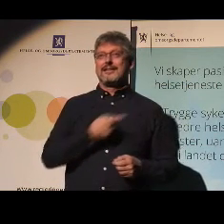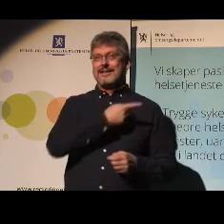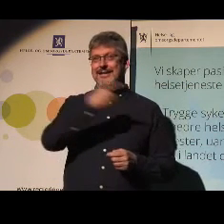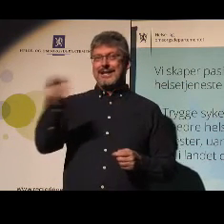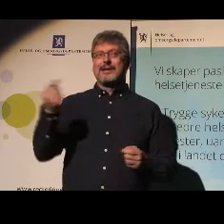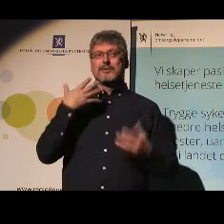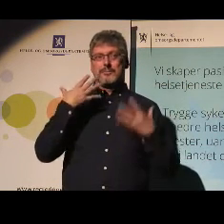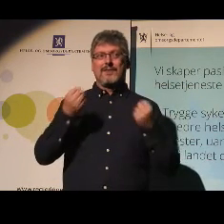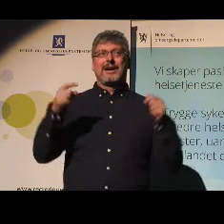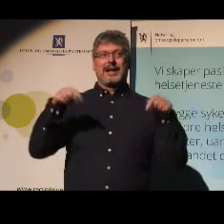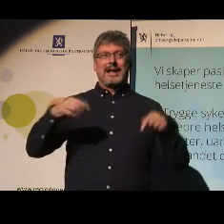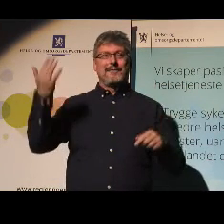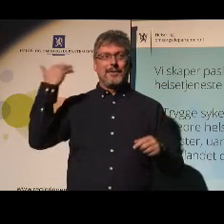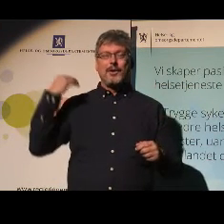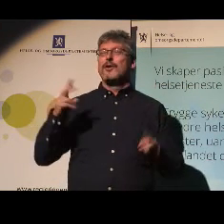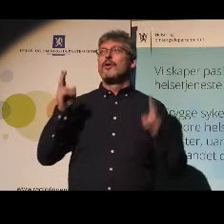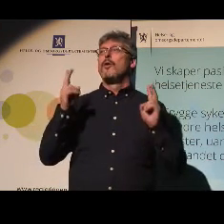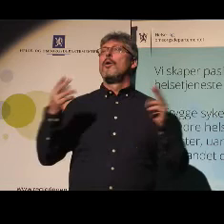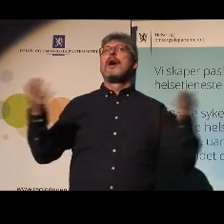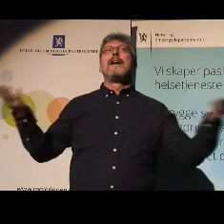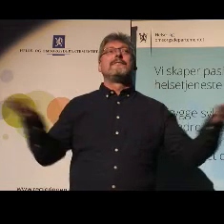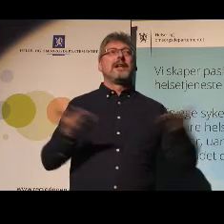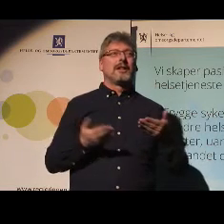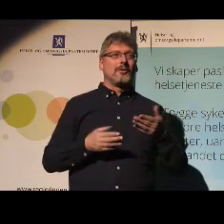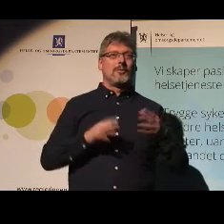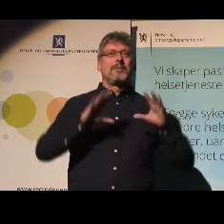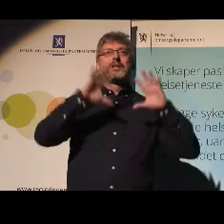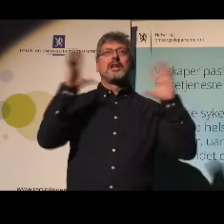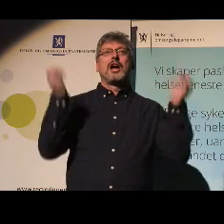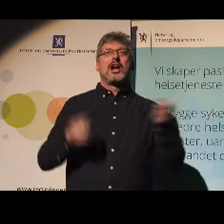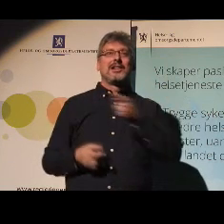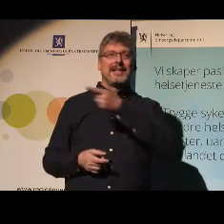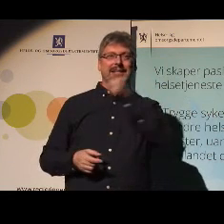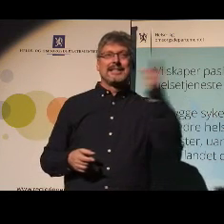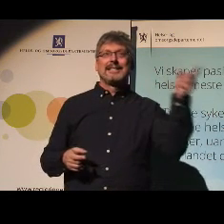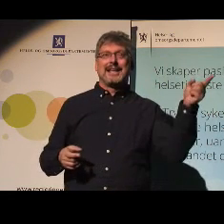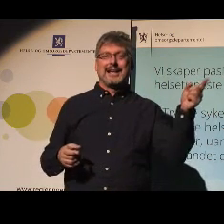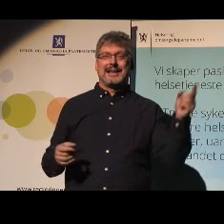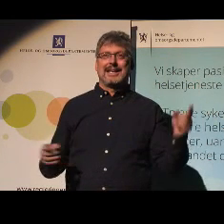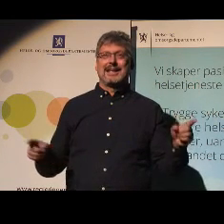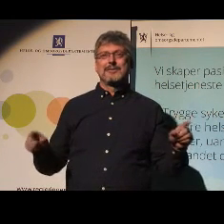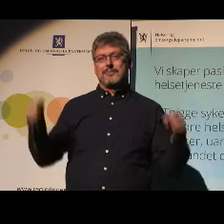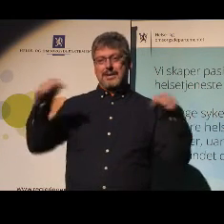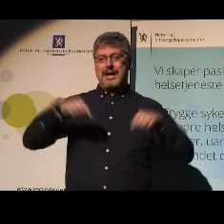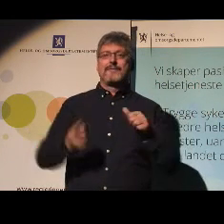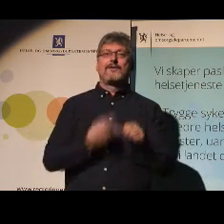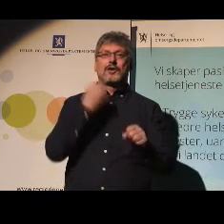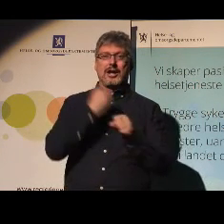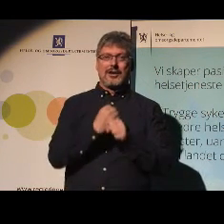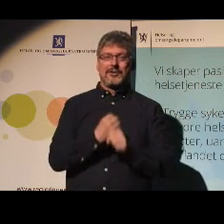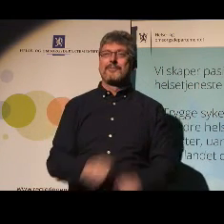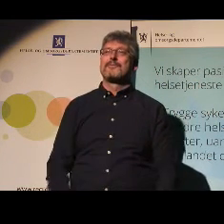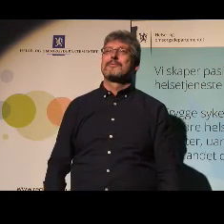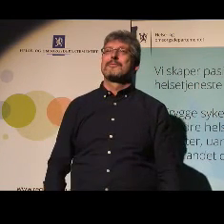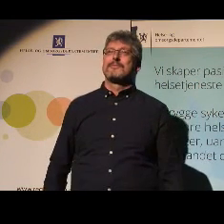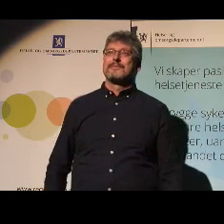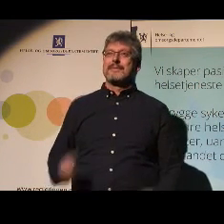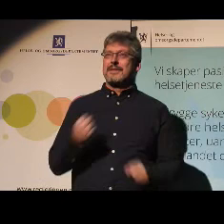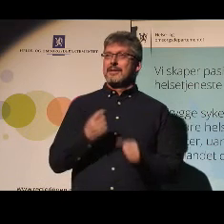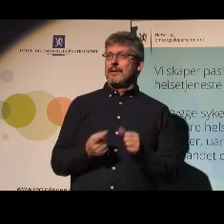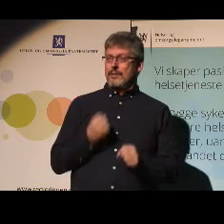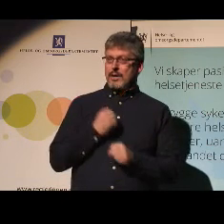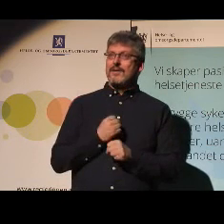vært her før, og velkommen til alle dere som her for første gang. Det er faktisk tiende